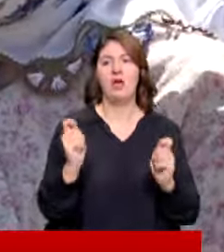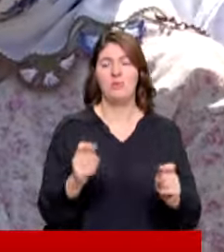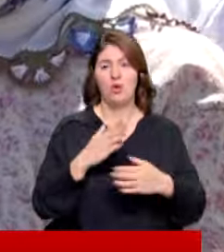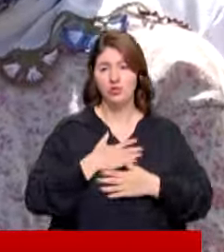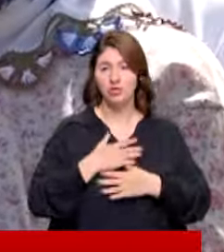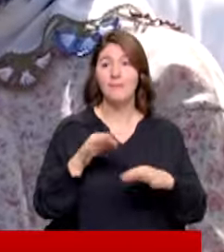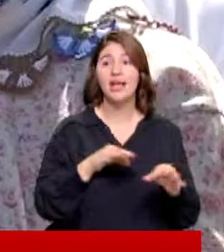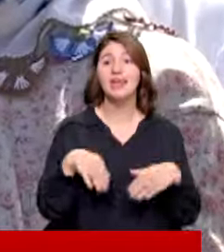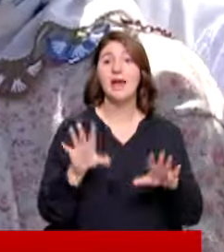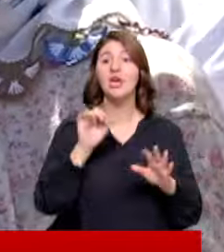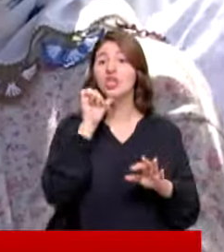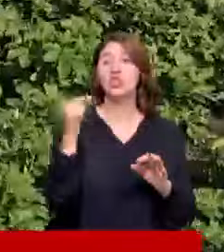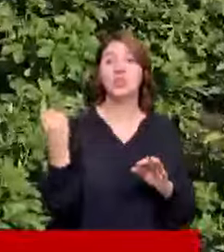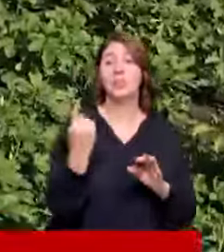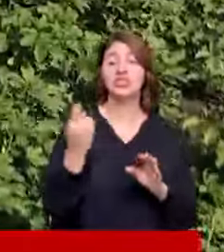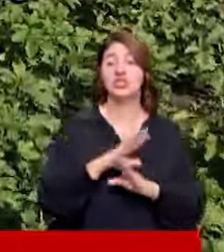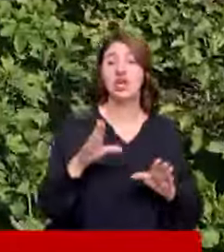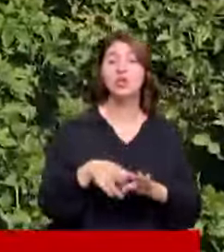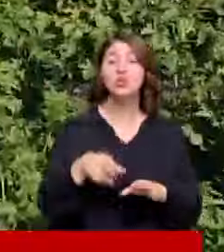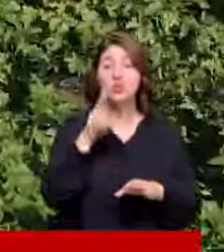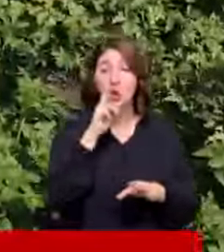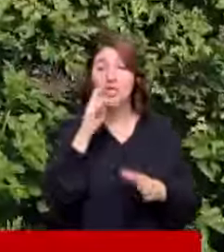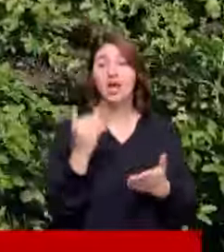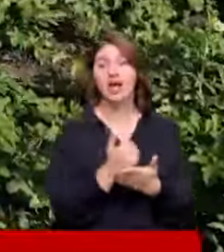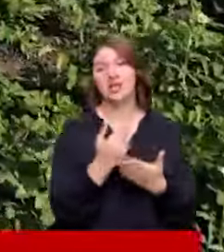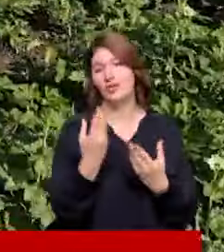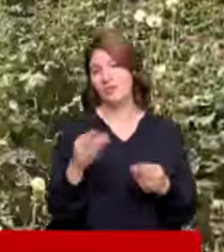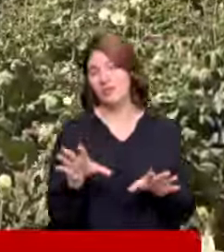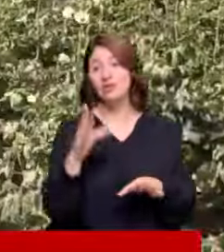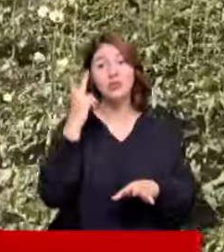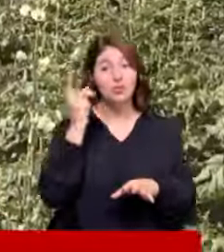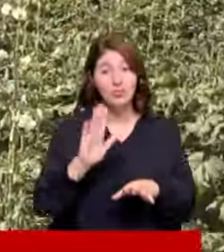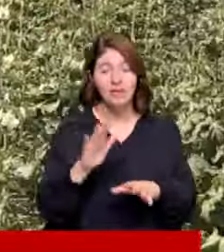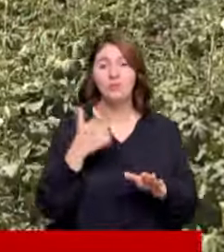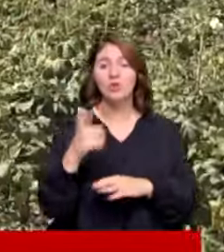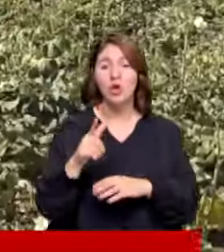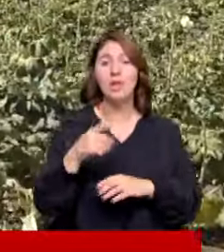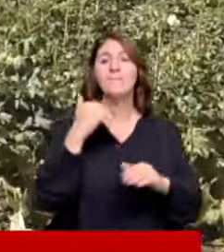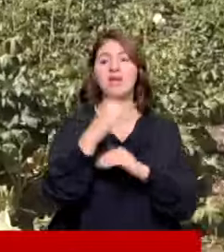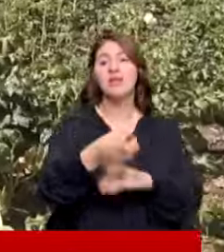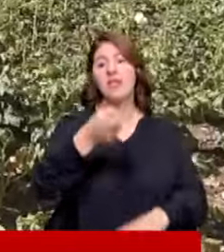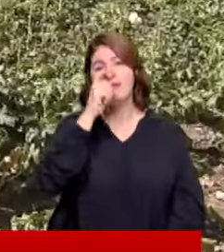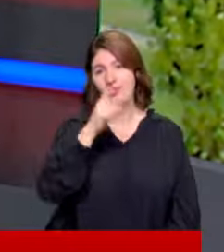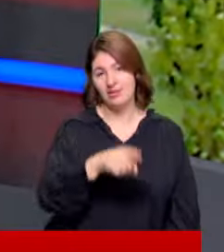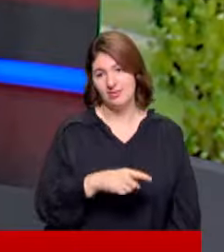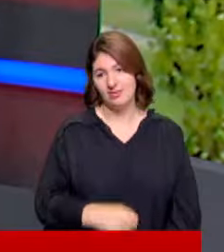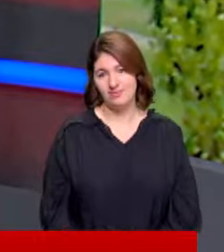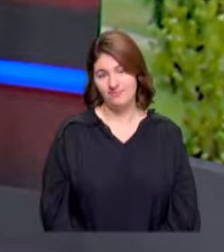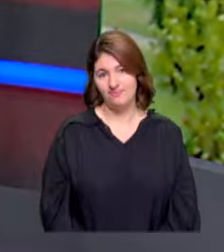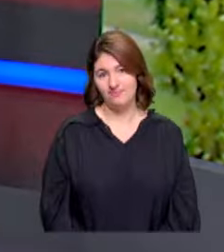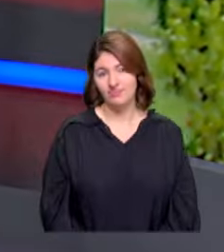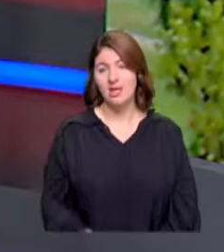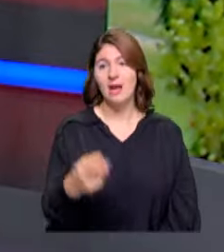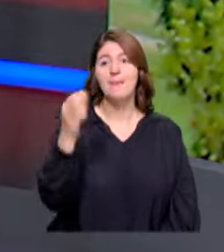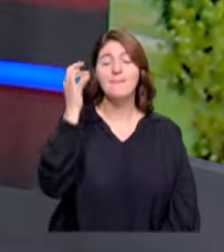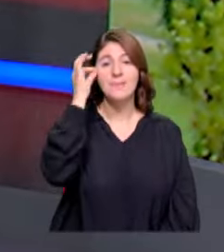yapıyoruz. Planlanmayan hiçbir şeyin sonunda kazanç olmaz. Unutmayalım, köylü milletin efendisidir.